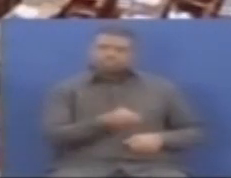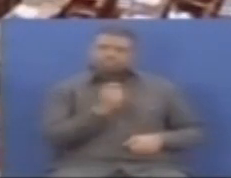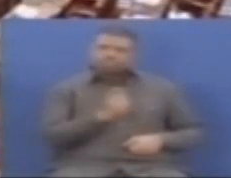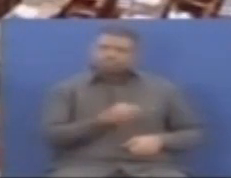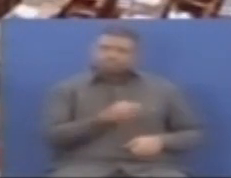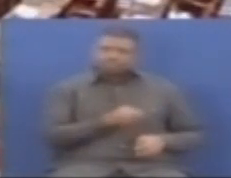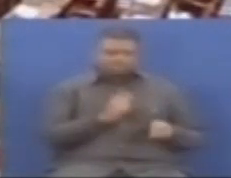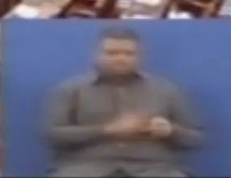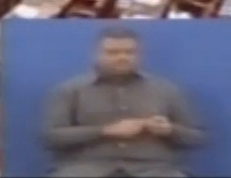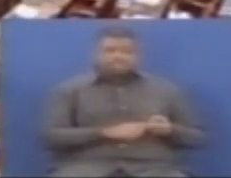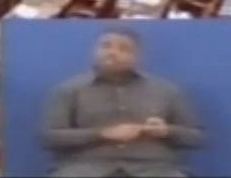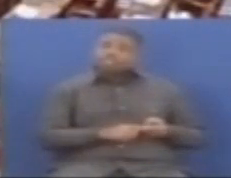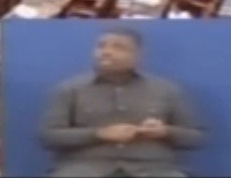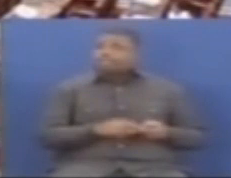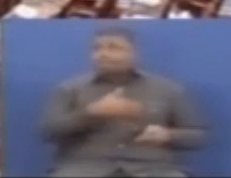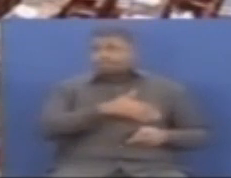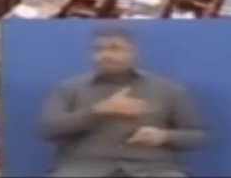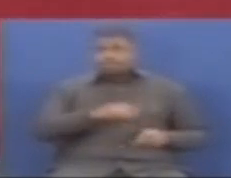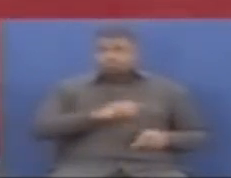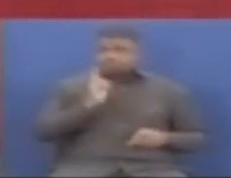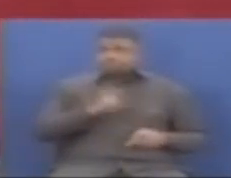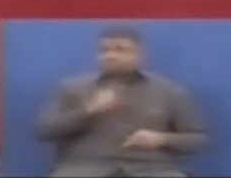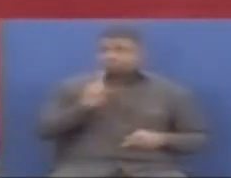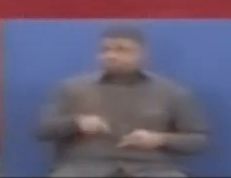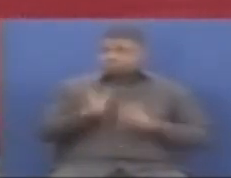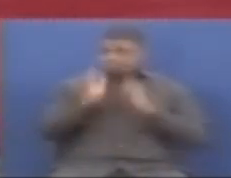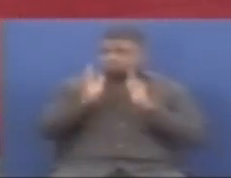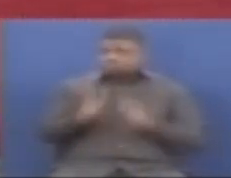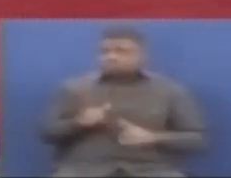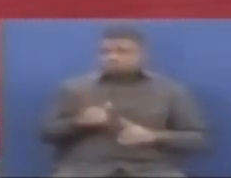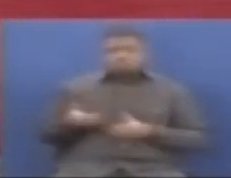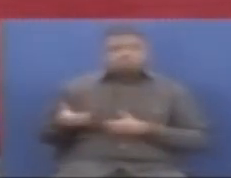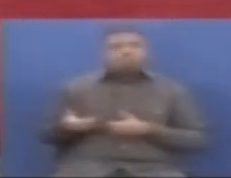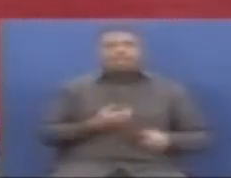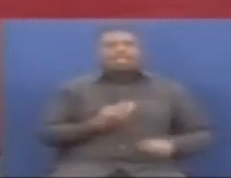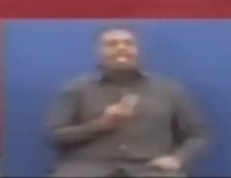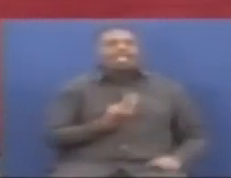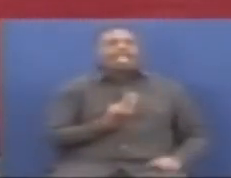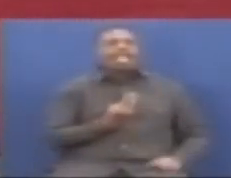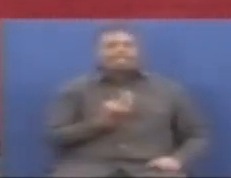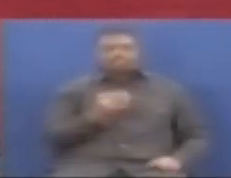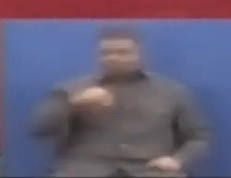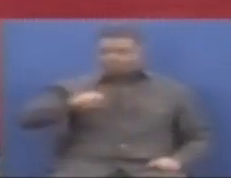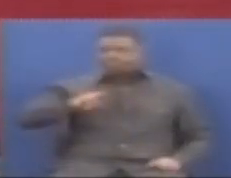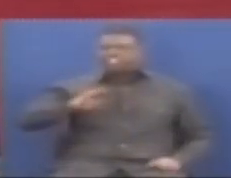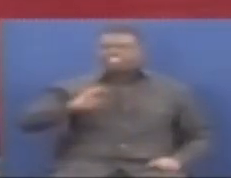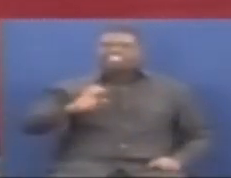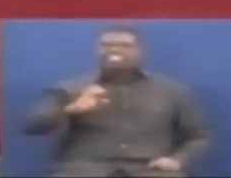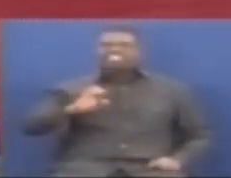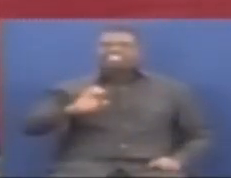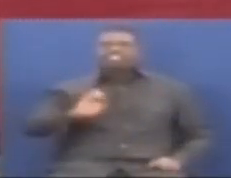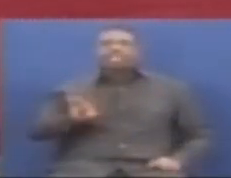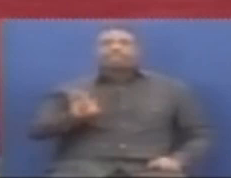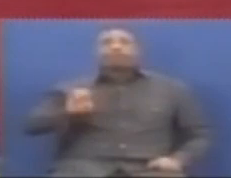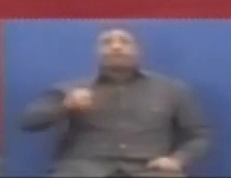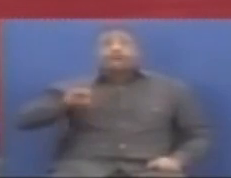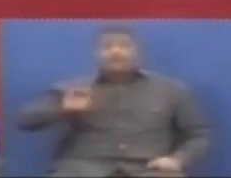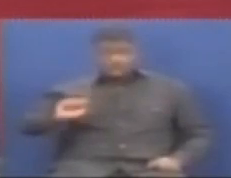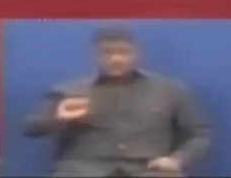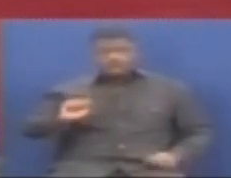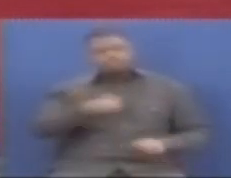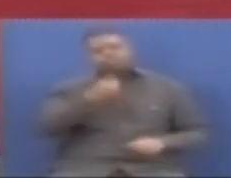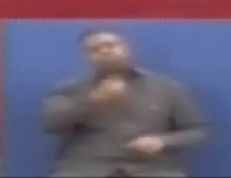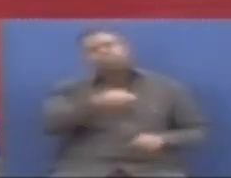9 maeneo ambayo yalikuwa yamebakia kama ni korofi waweze kumalizia, na tumaini pia upande wa TARURA kuna fedha wametenga kwa